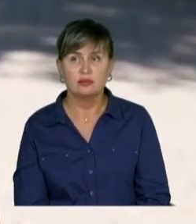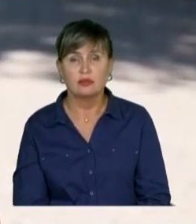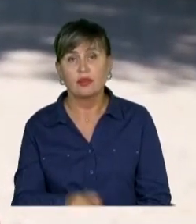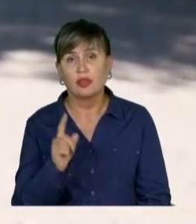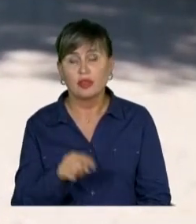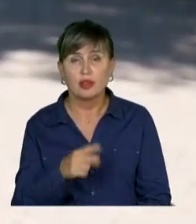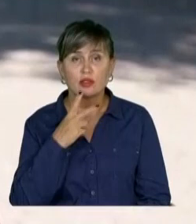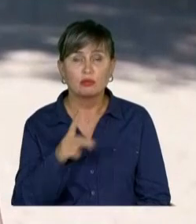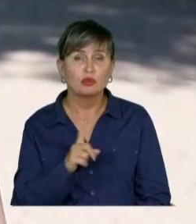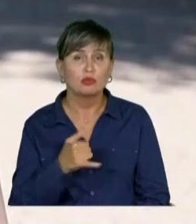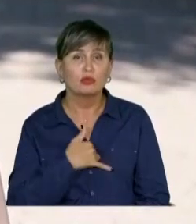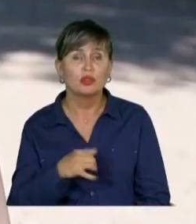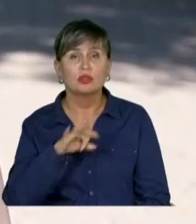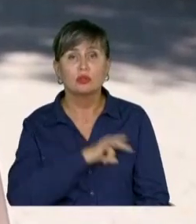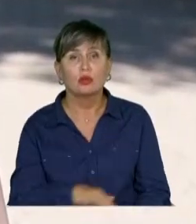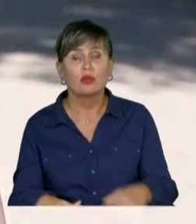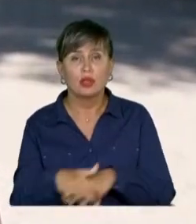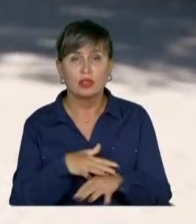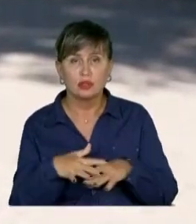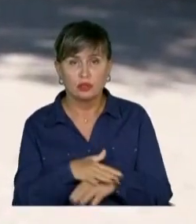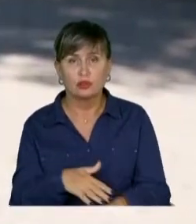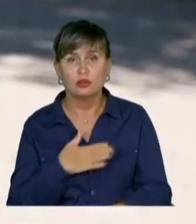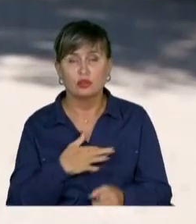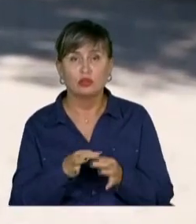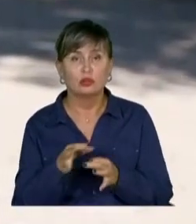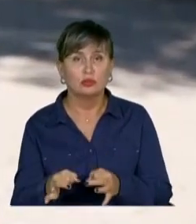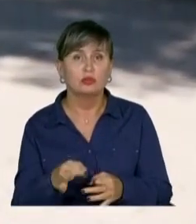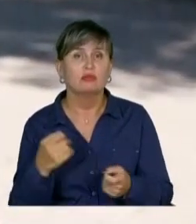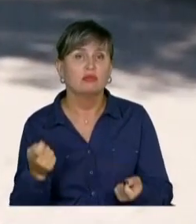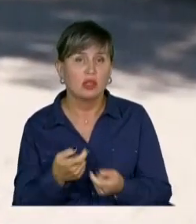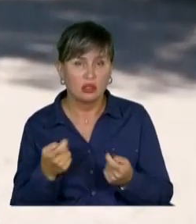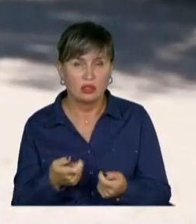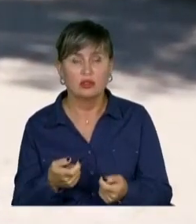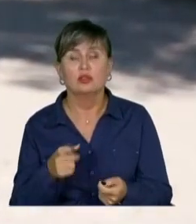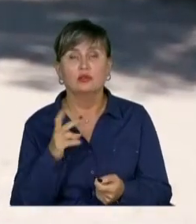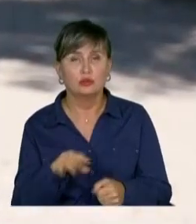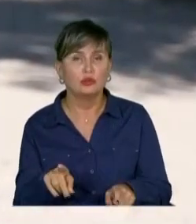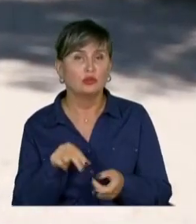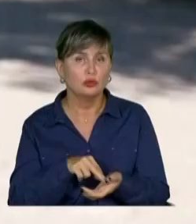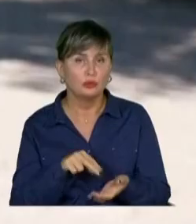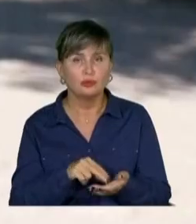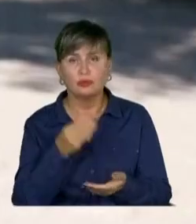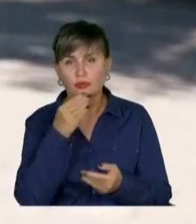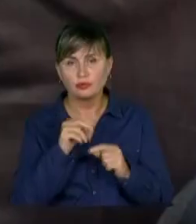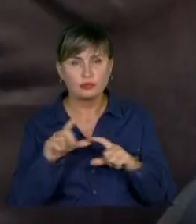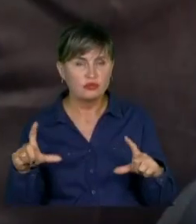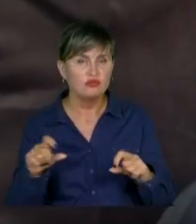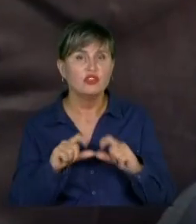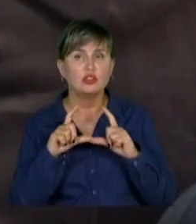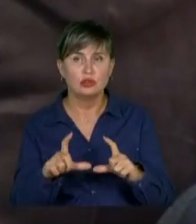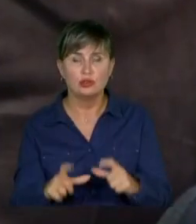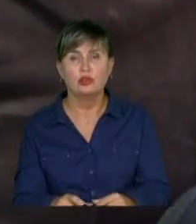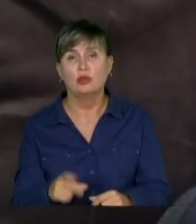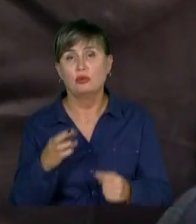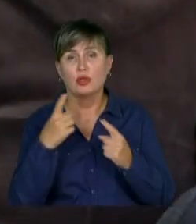смотря, что у нас доходность населения нашей области маленькая, но цены на продукты у нас самые высокие.